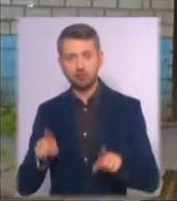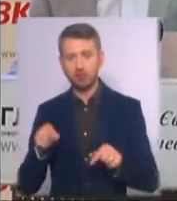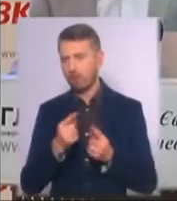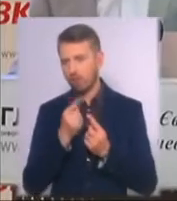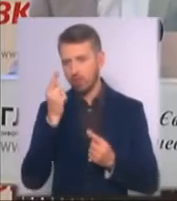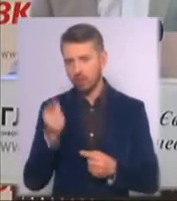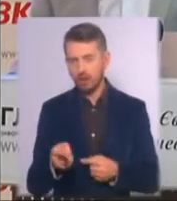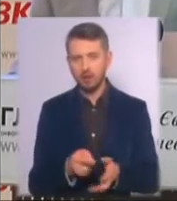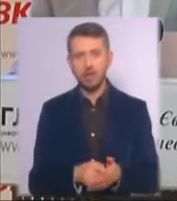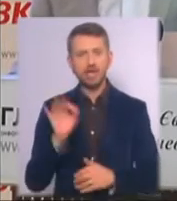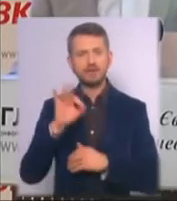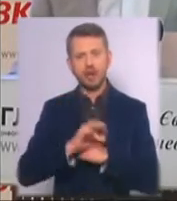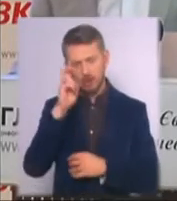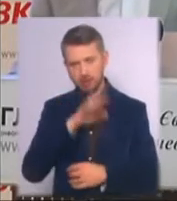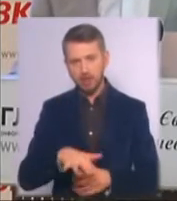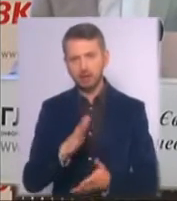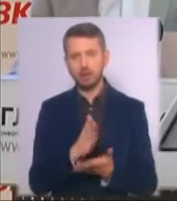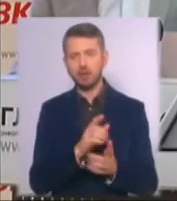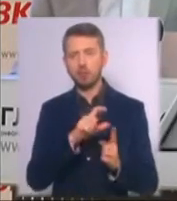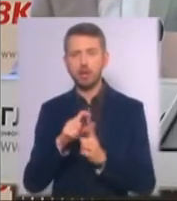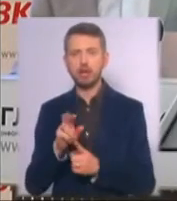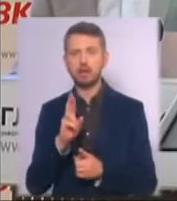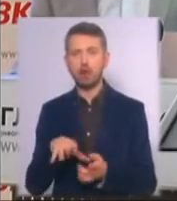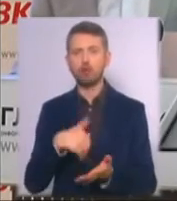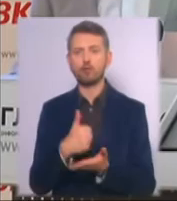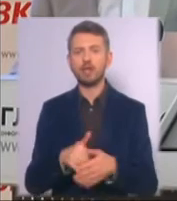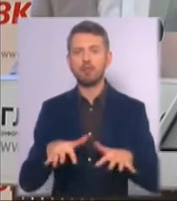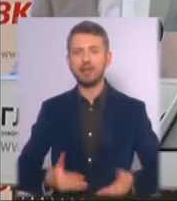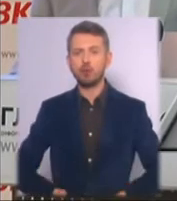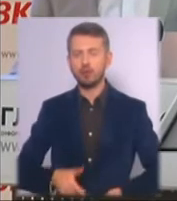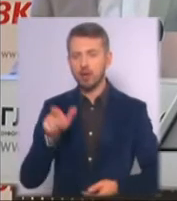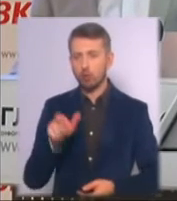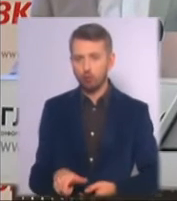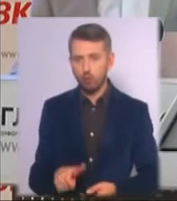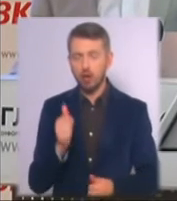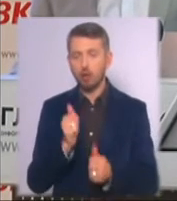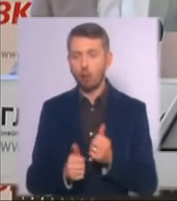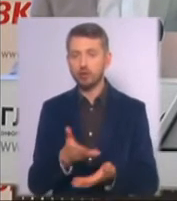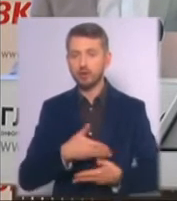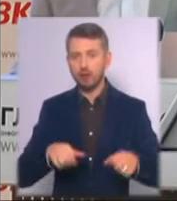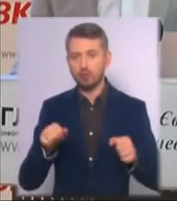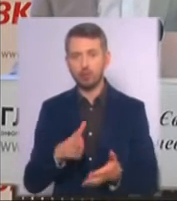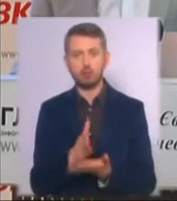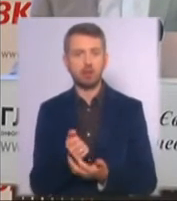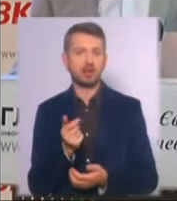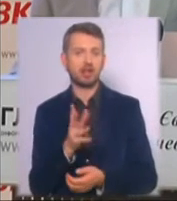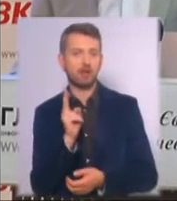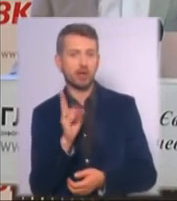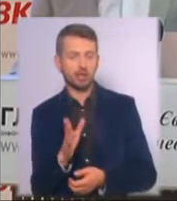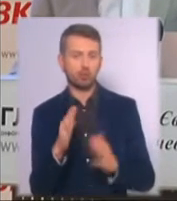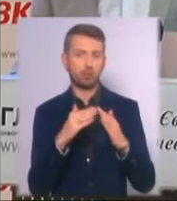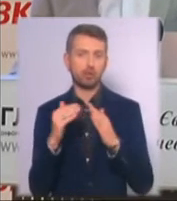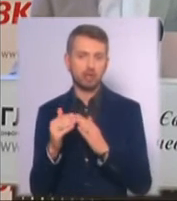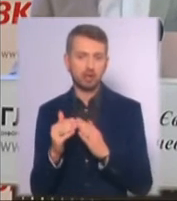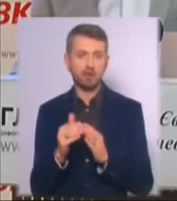кілометрів. В західних країнах є ще таке поняття, як головне місце проживання особи, бо кожен з нас, зрештою, може мати кілька квартир, будинків, потрошки жити